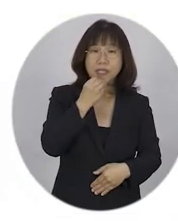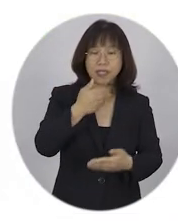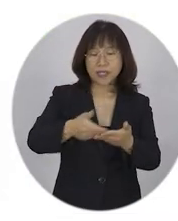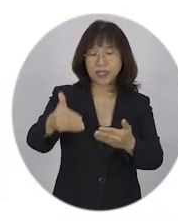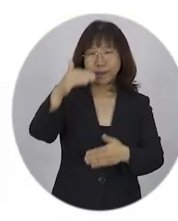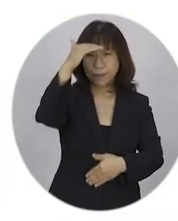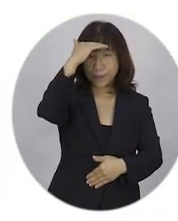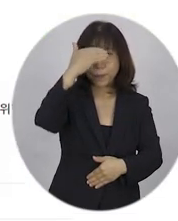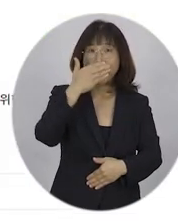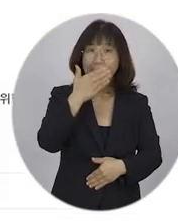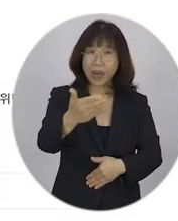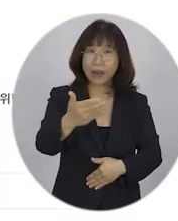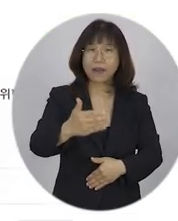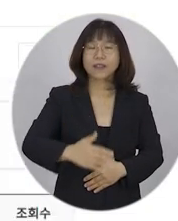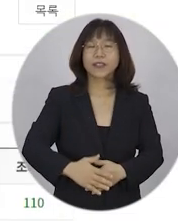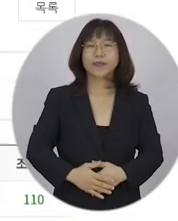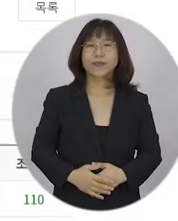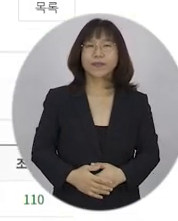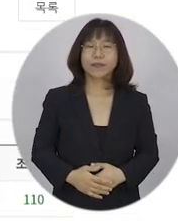작품을 감상할 수 있습니다